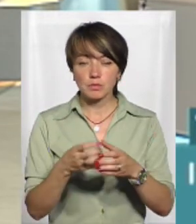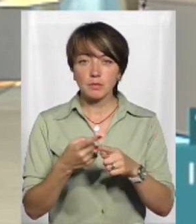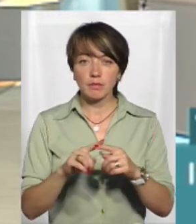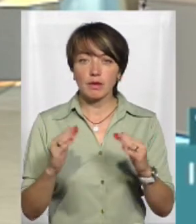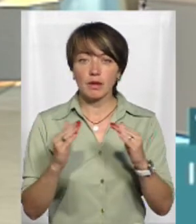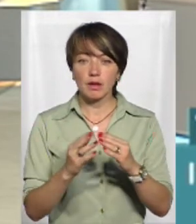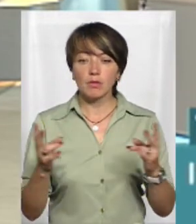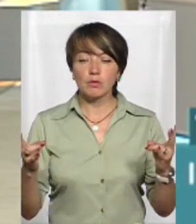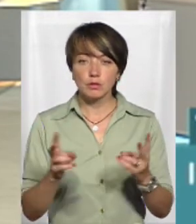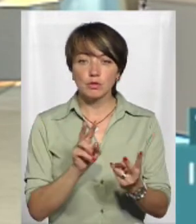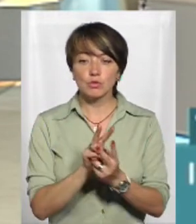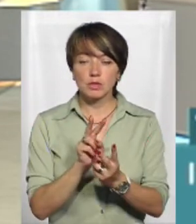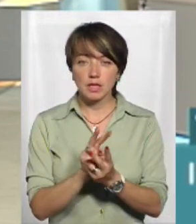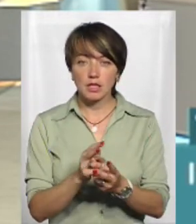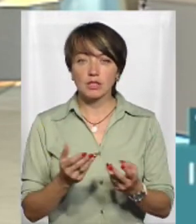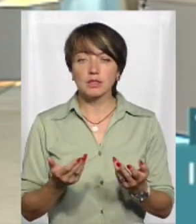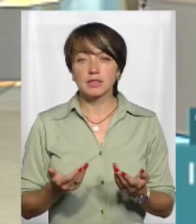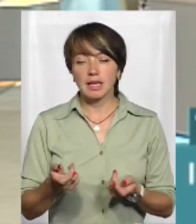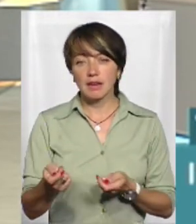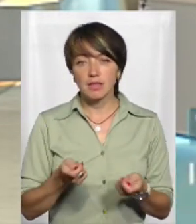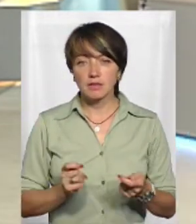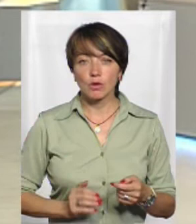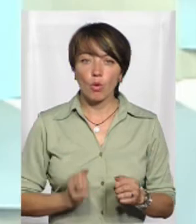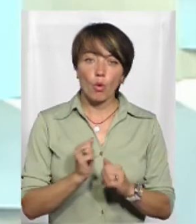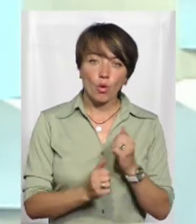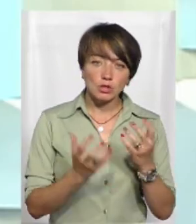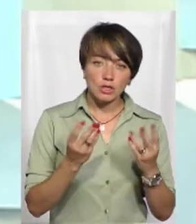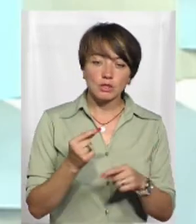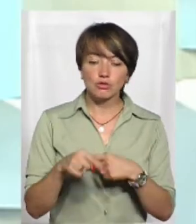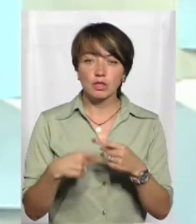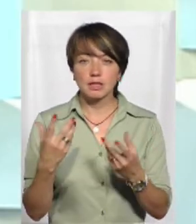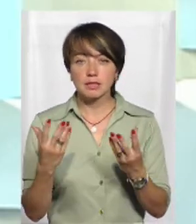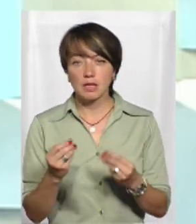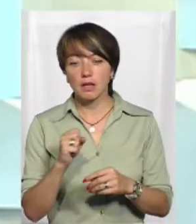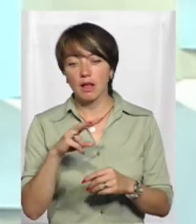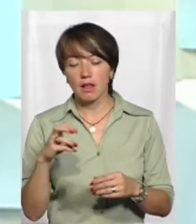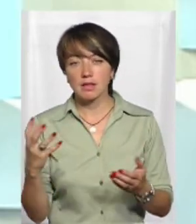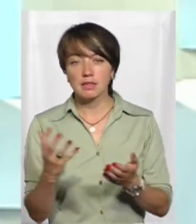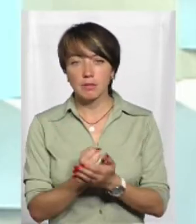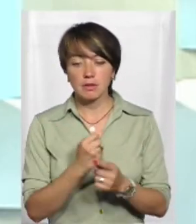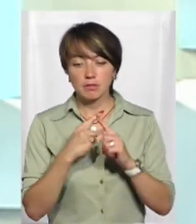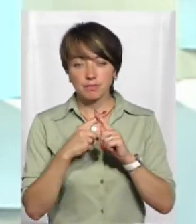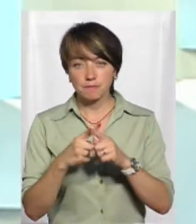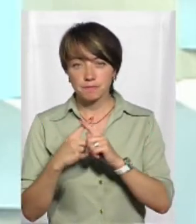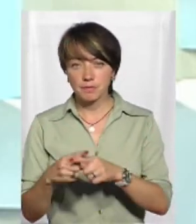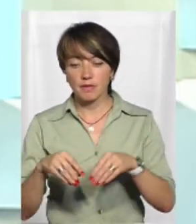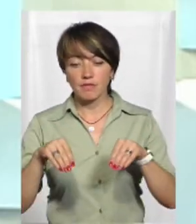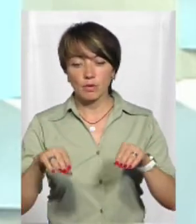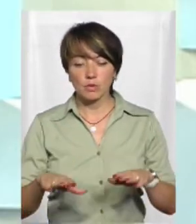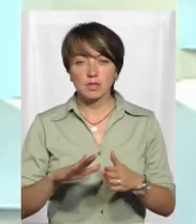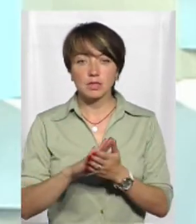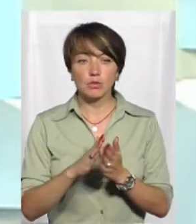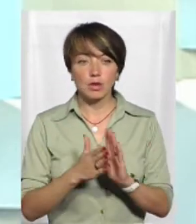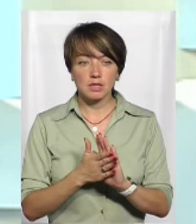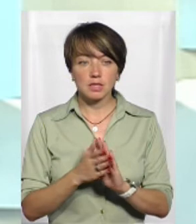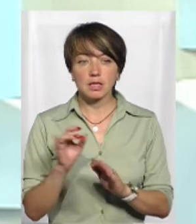будинку потрібно зустрічатися з керівництвом цивільжитлобуду, чи кожен день, чи через день, але знаходити спільні точки дотику, виходити з цієї